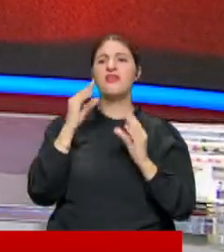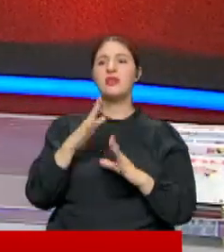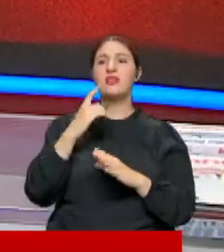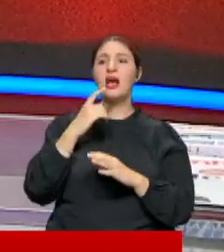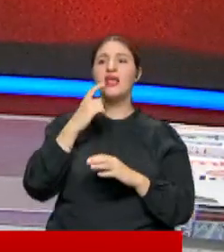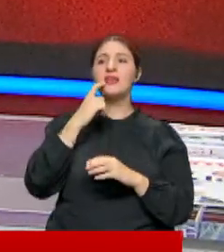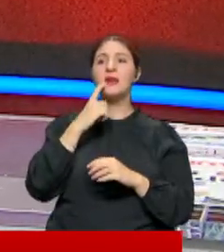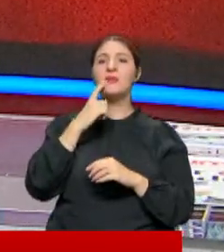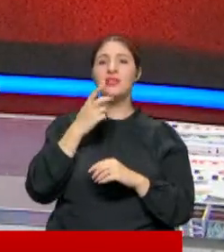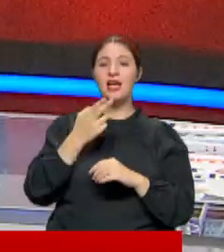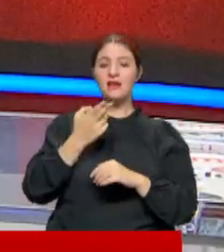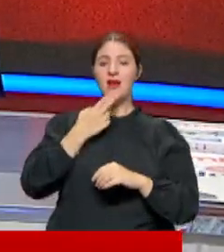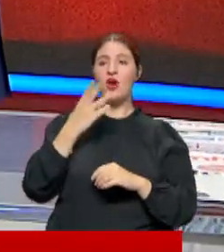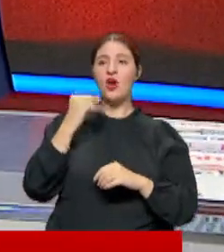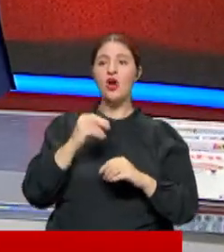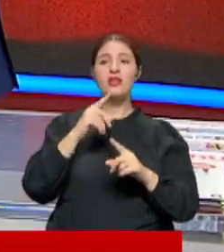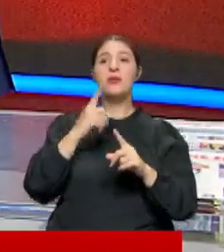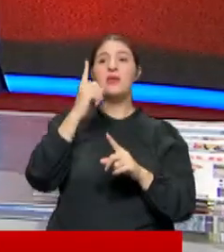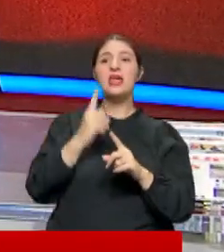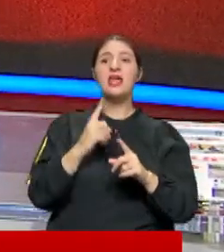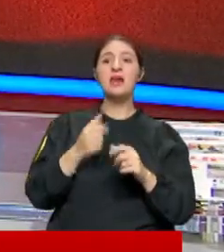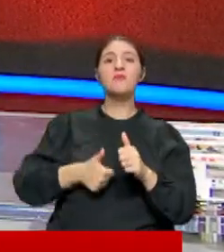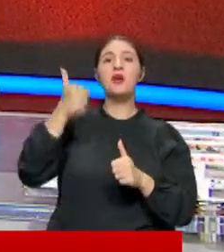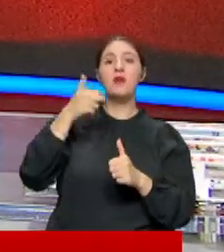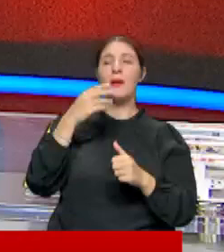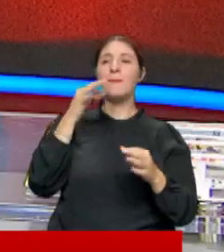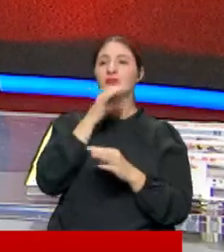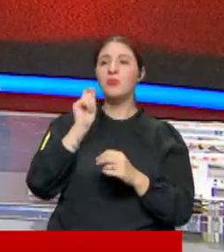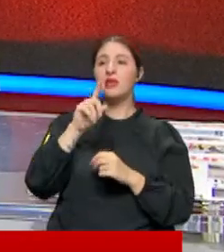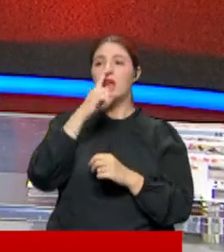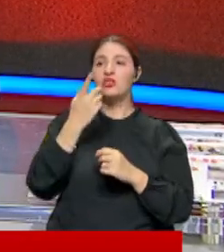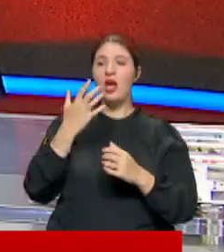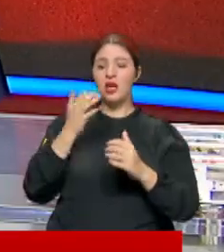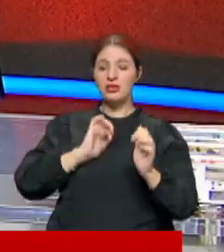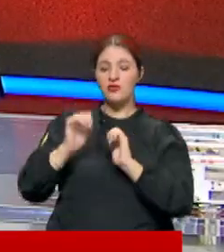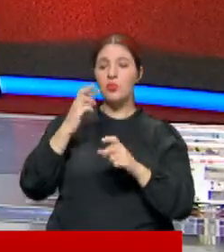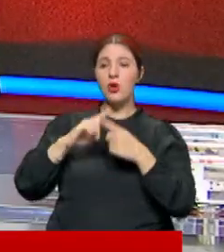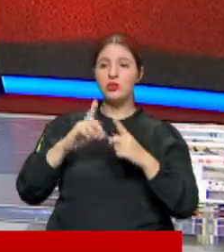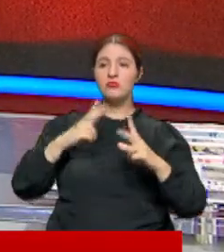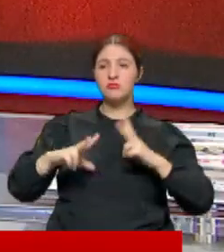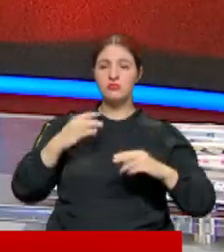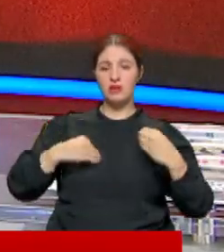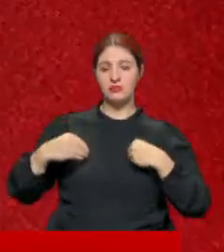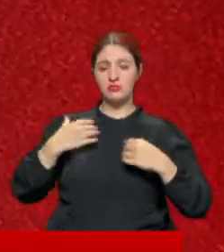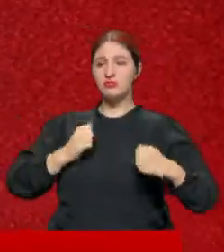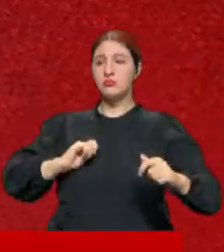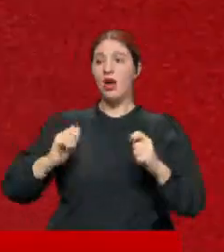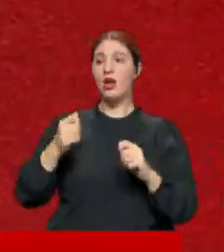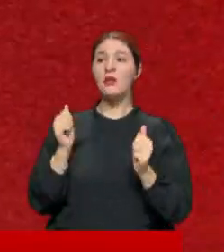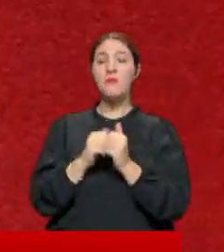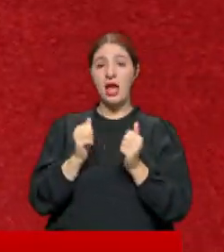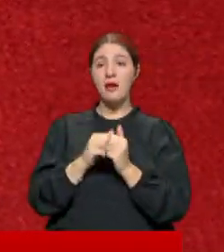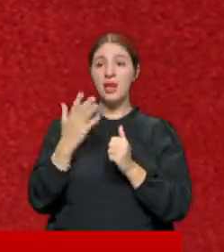Demir Lady lakabıyla tanınan Thatcher'a benzetiyorlar. Yani sadece savunduğu politikalar değil, giyimi, kuşamı, hal ve hareketleriyle